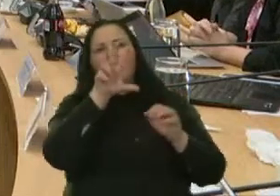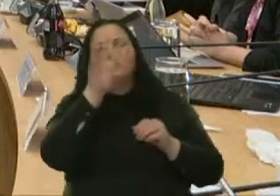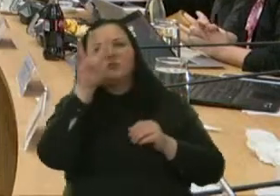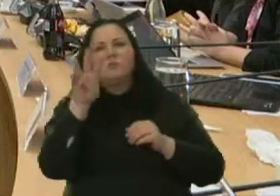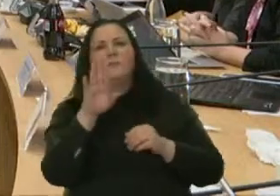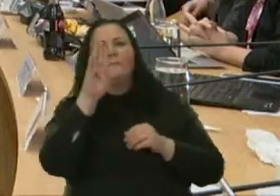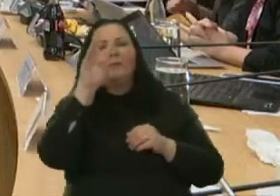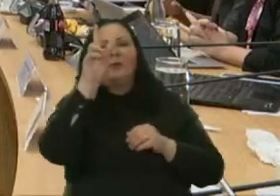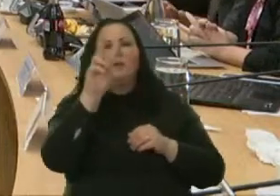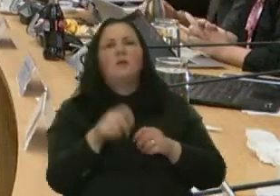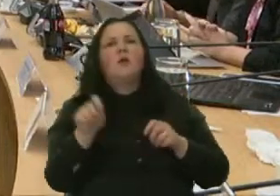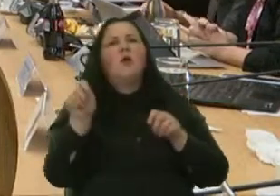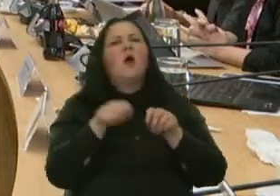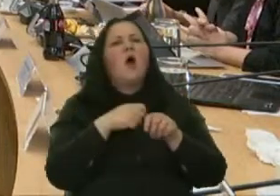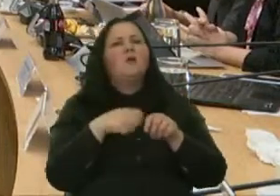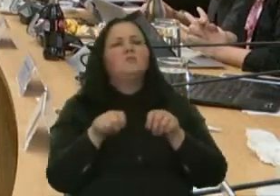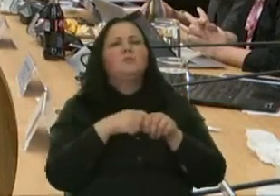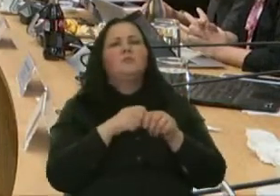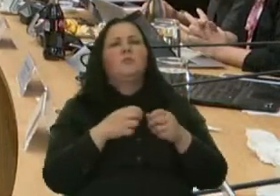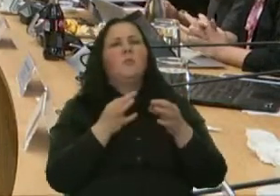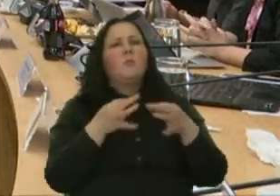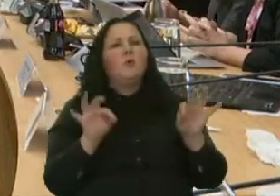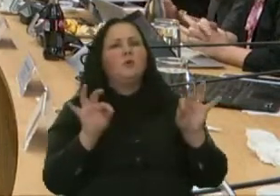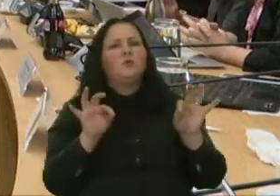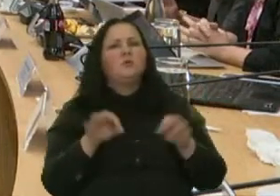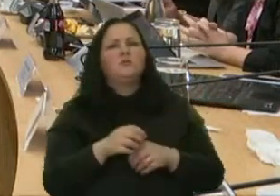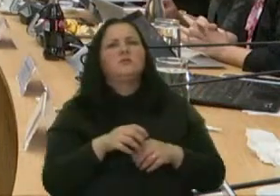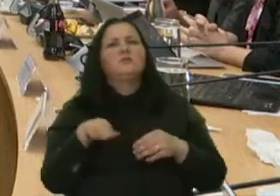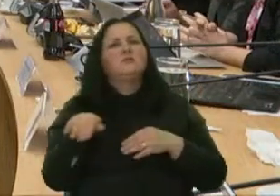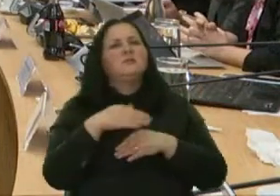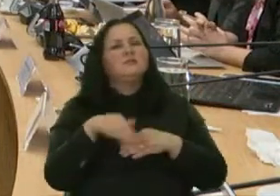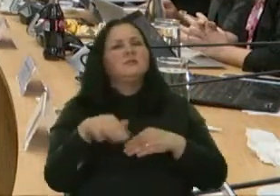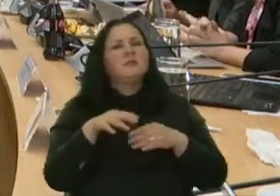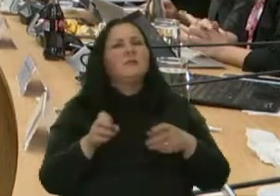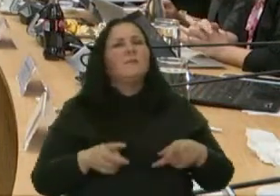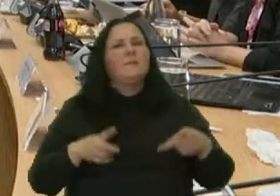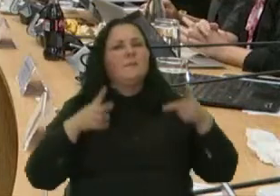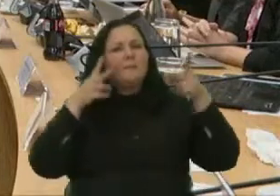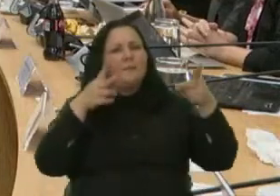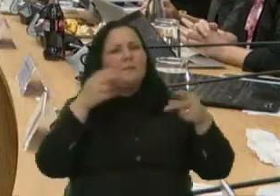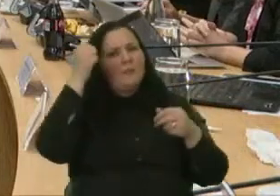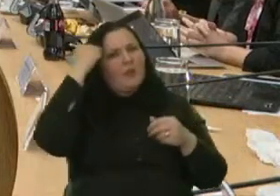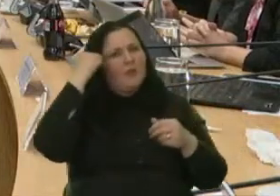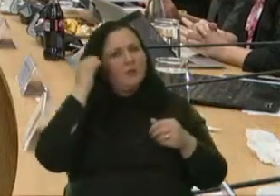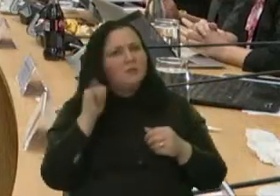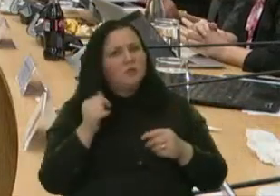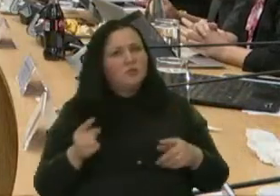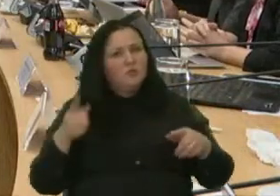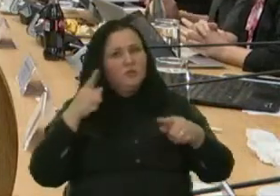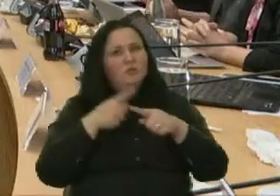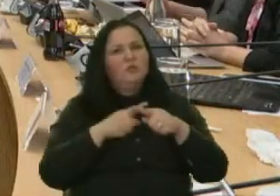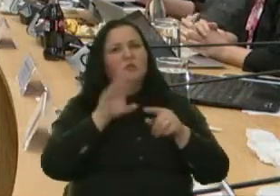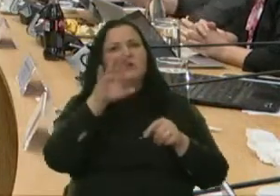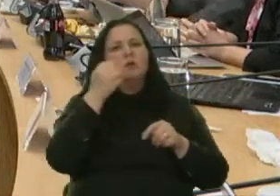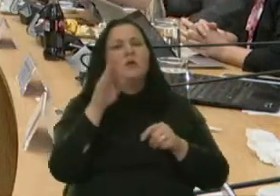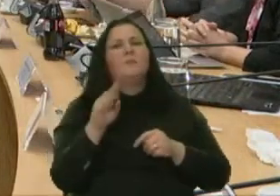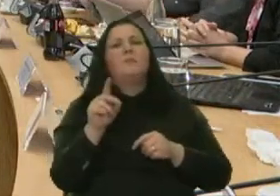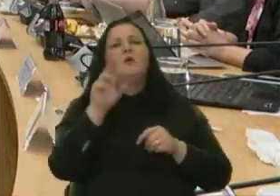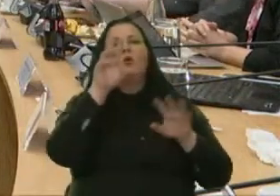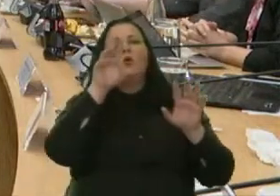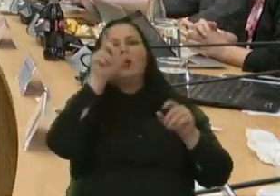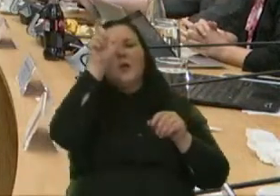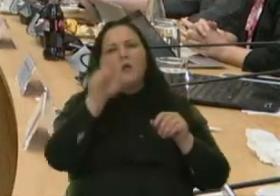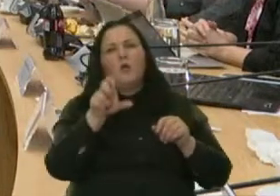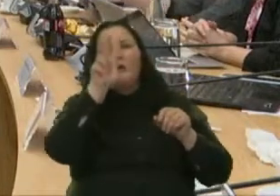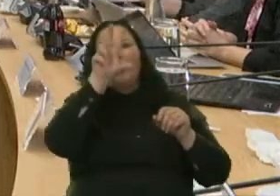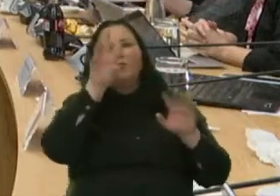amenajare modernizare străzi piațete poduri punți pasarele și adăugarea la capitolul 84c a unui nou